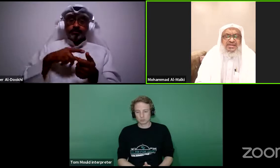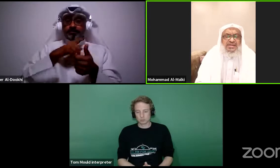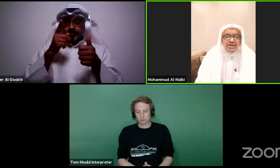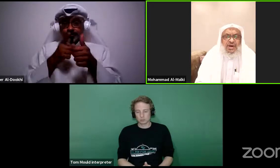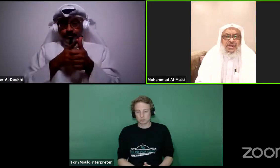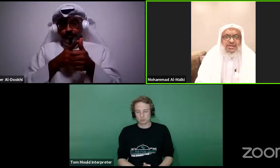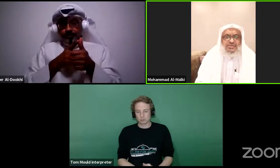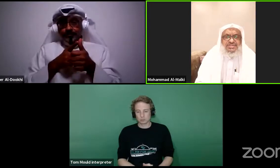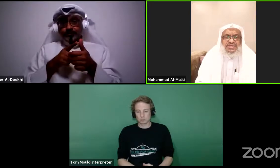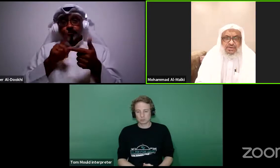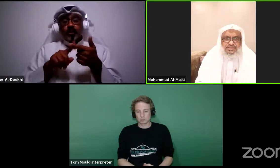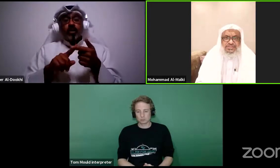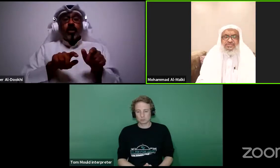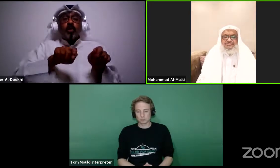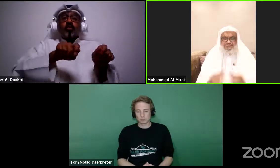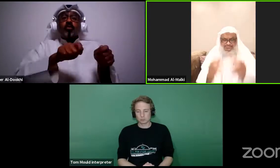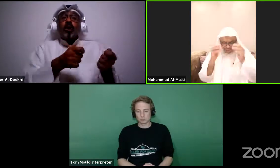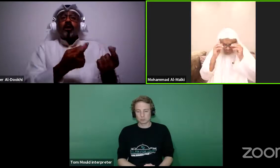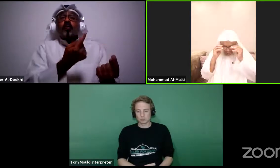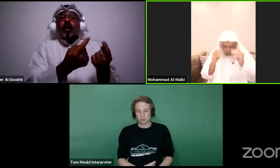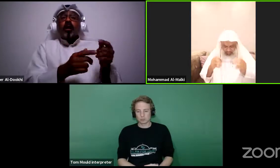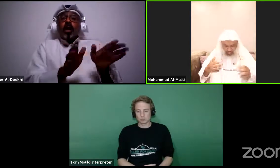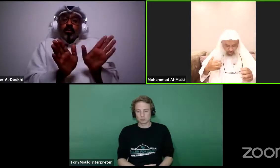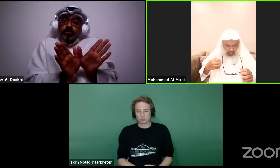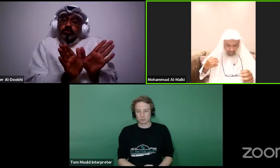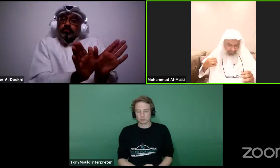وينتهي عن النواهي والزواجر.